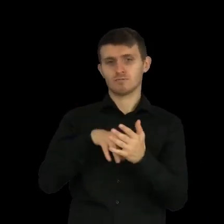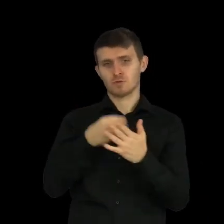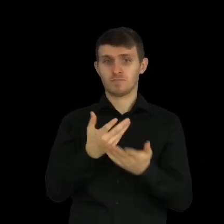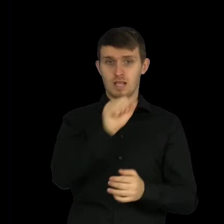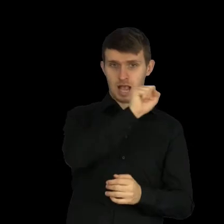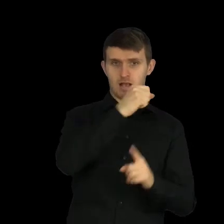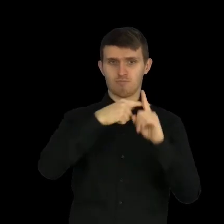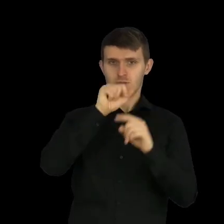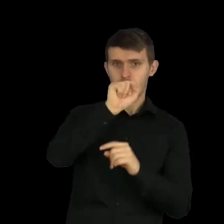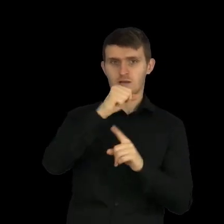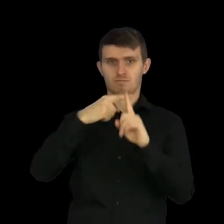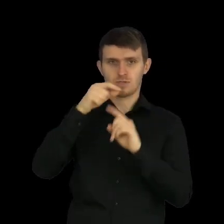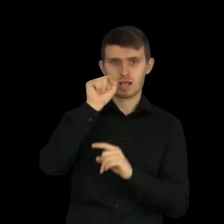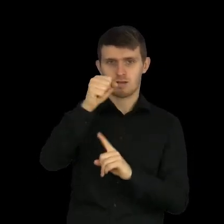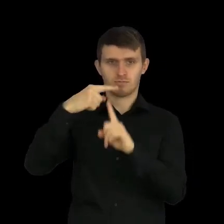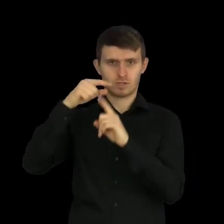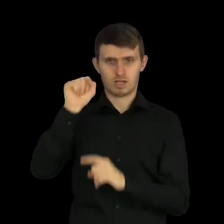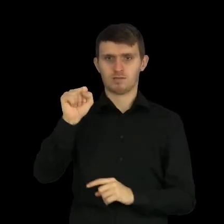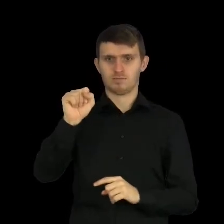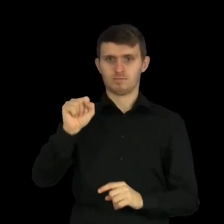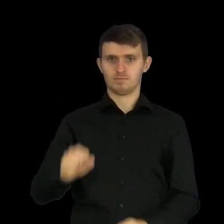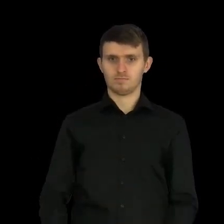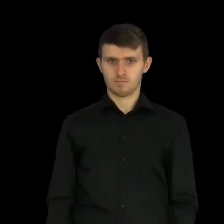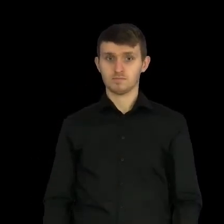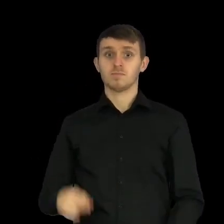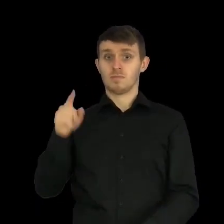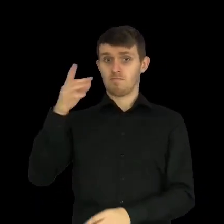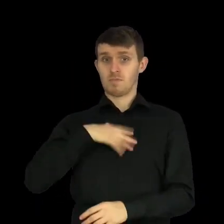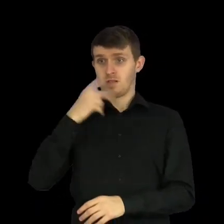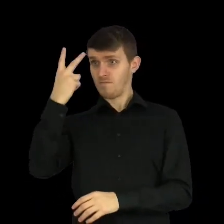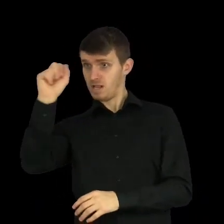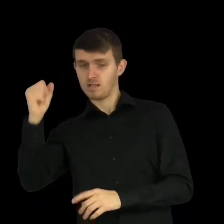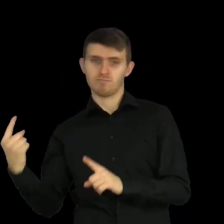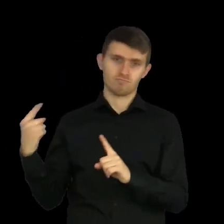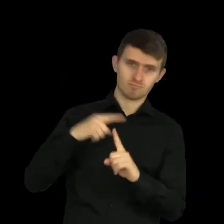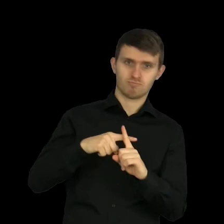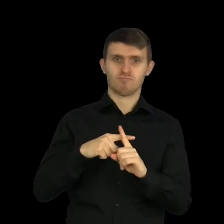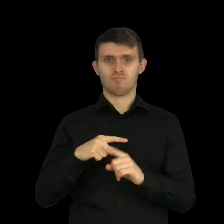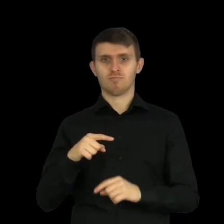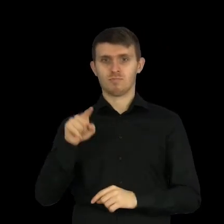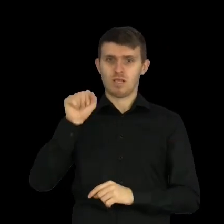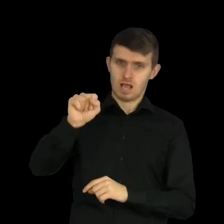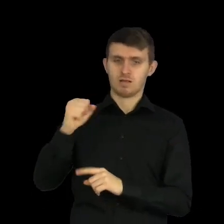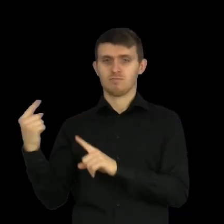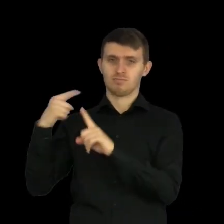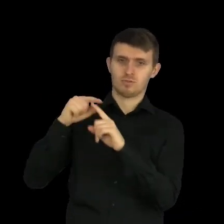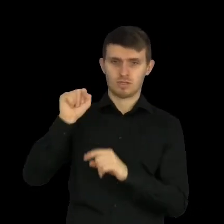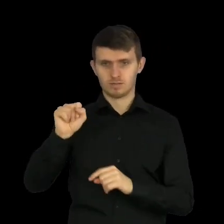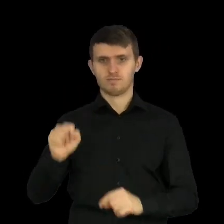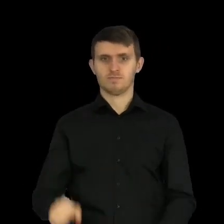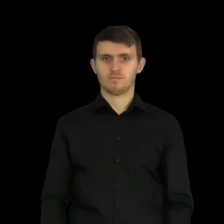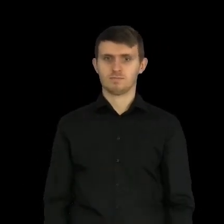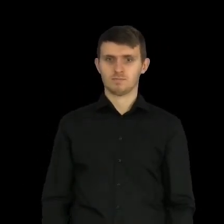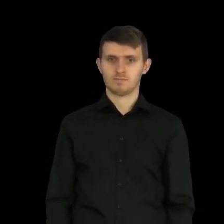zapisze 4a jako a dodać a dodać a dodać a i dodam do nich kolejne 2a czyli